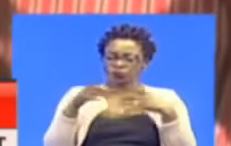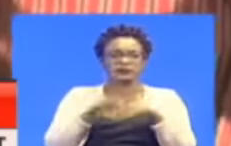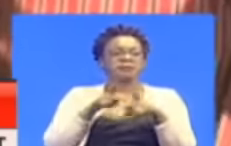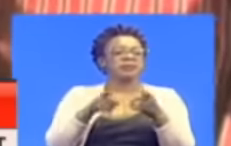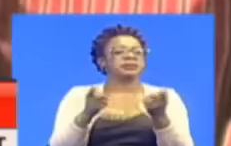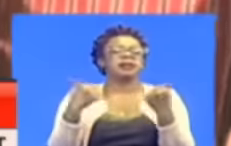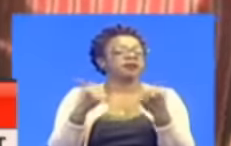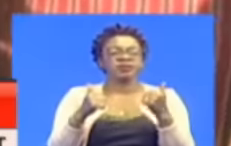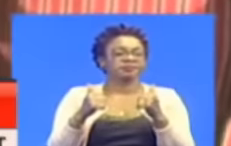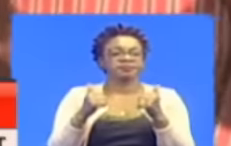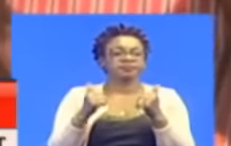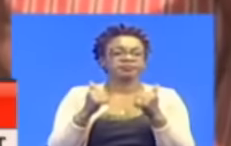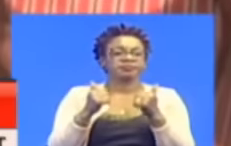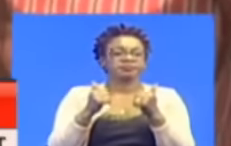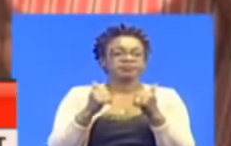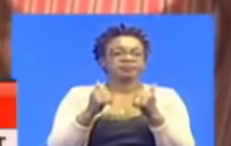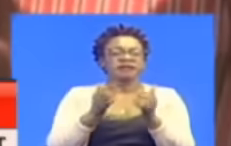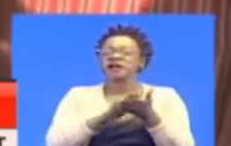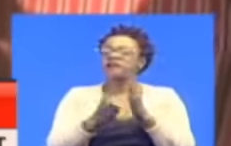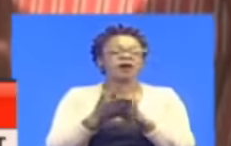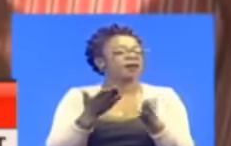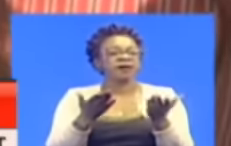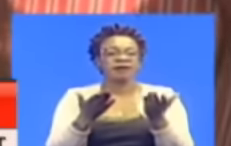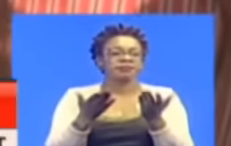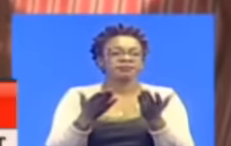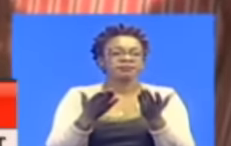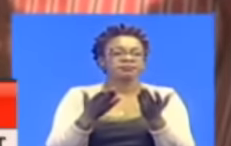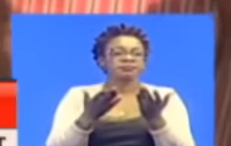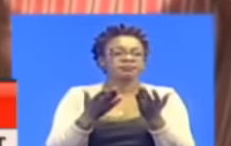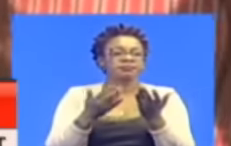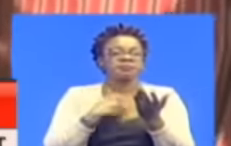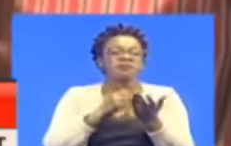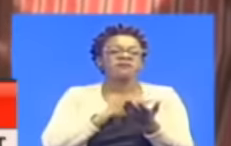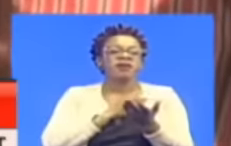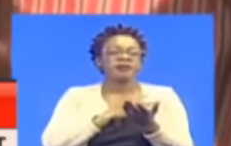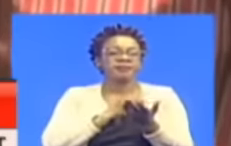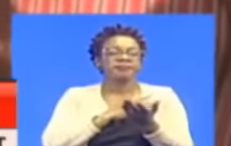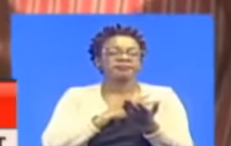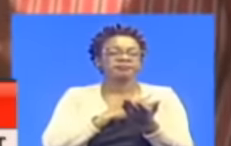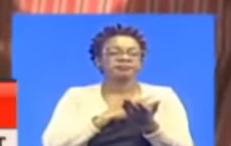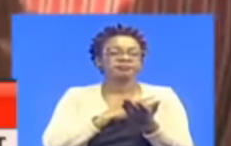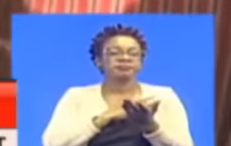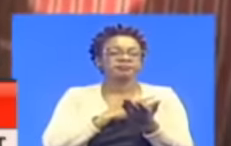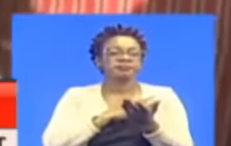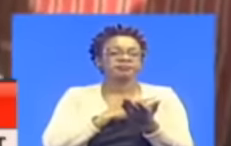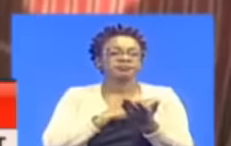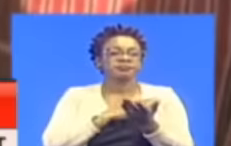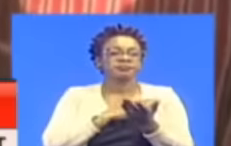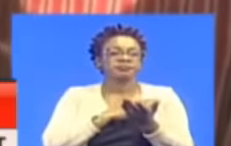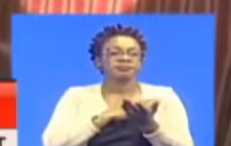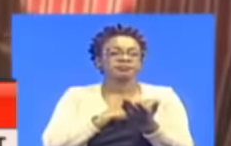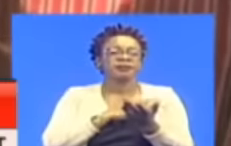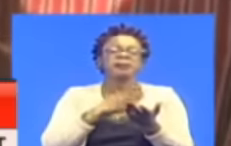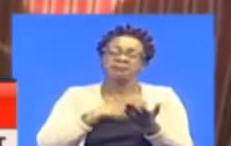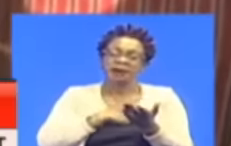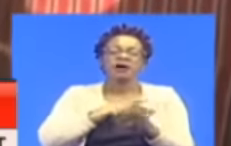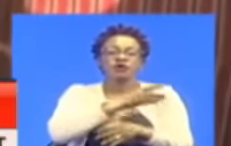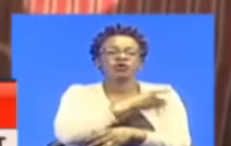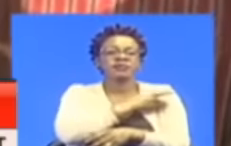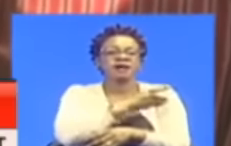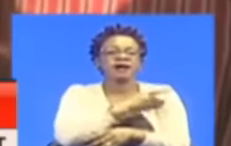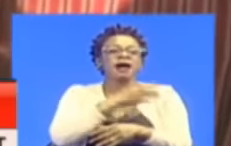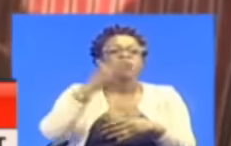mwangu. Sijawai. Acha naogopa. Na huyo daktari ni nani? Daktari ni daktari wangu. Namjua